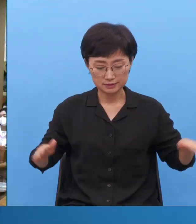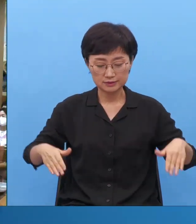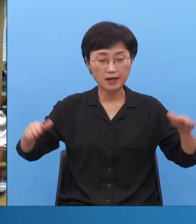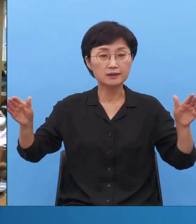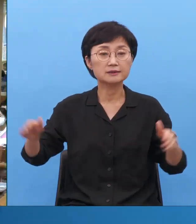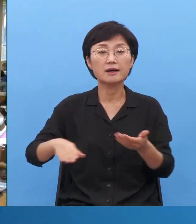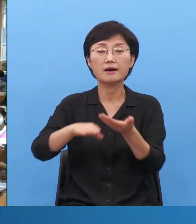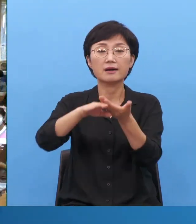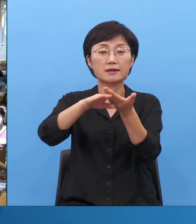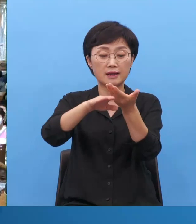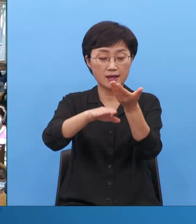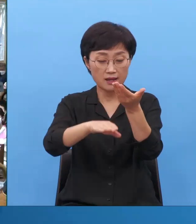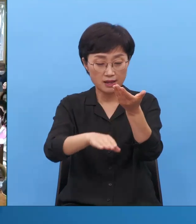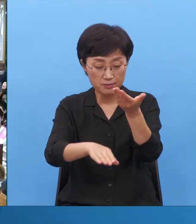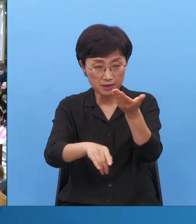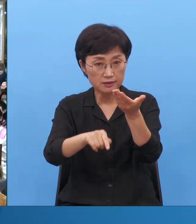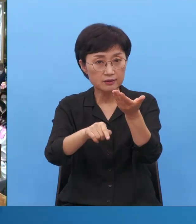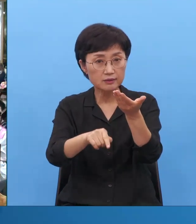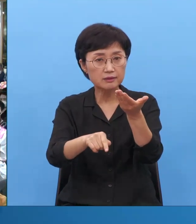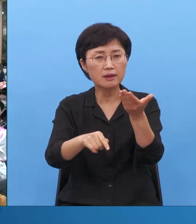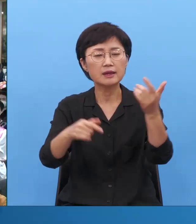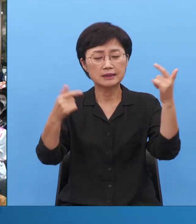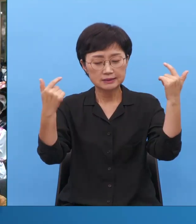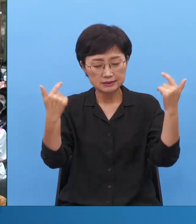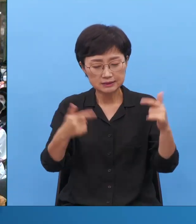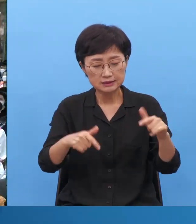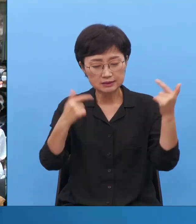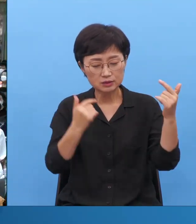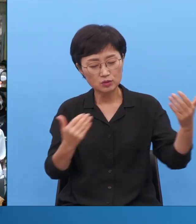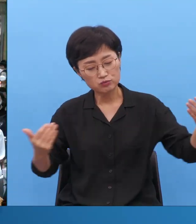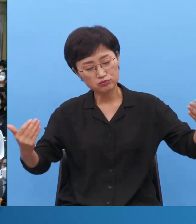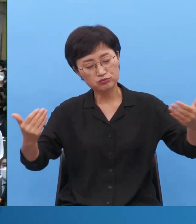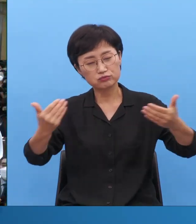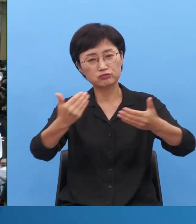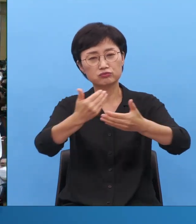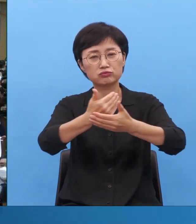오늘난 나에게 믿음을